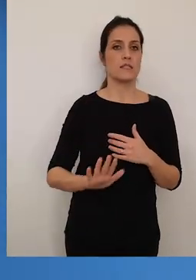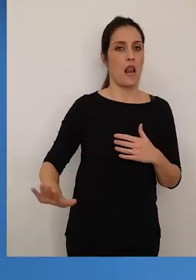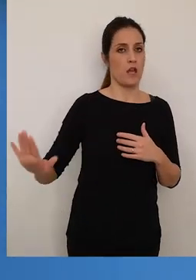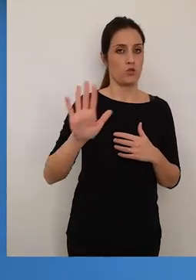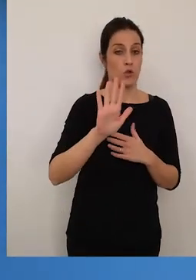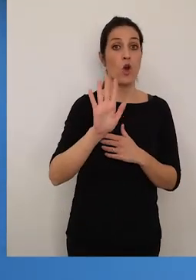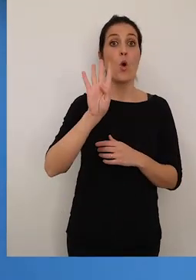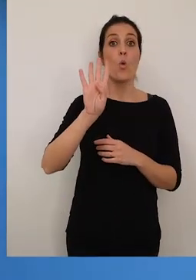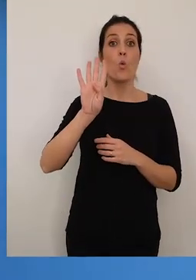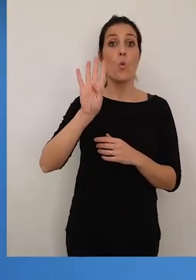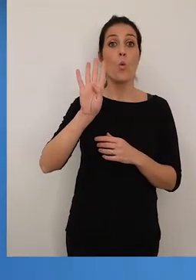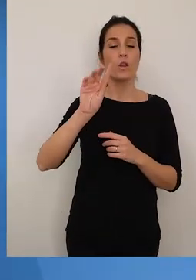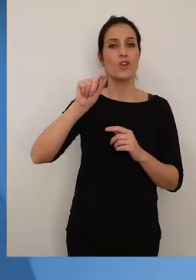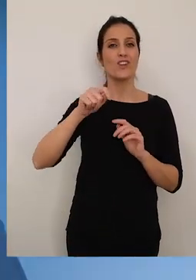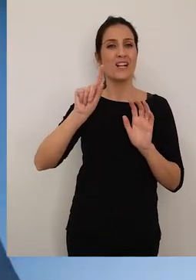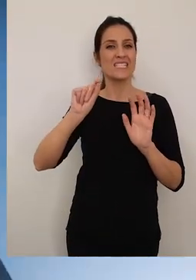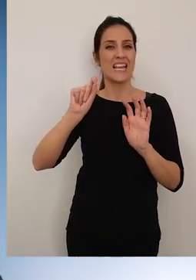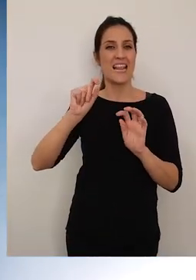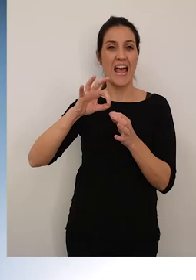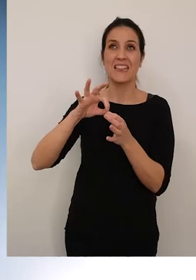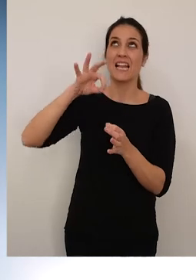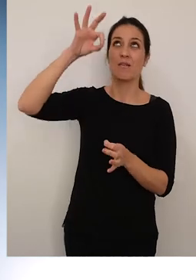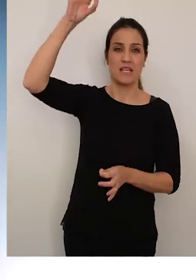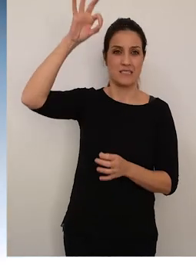con i suoi 4,70 m di altezza.